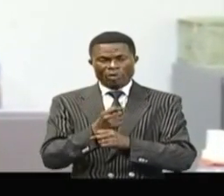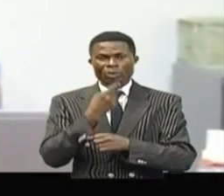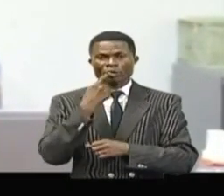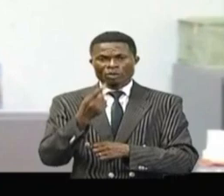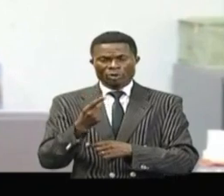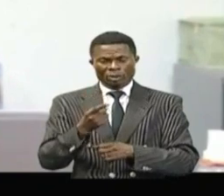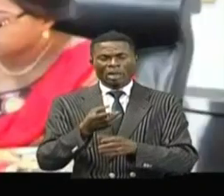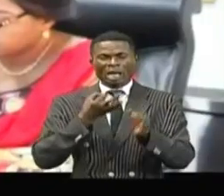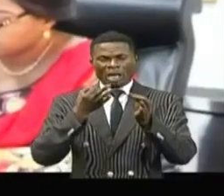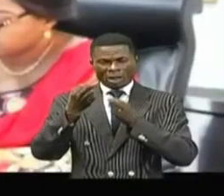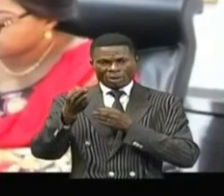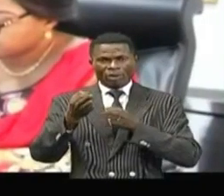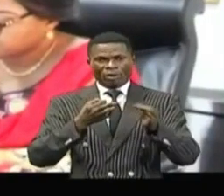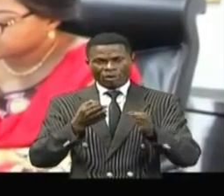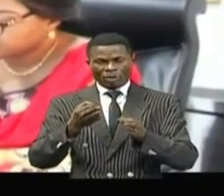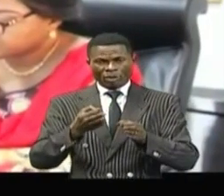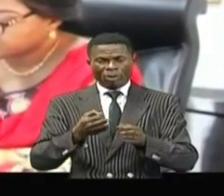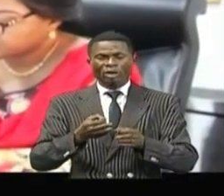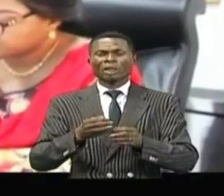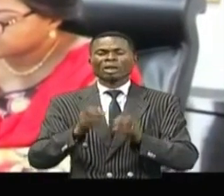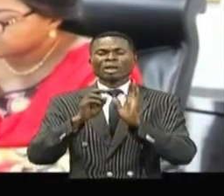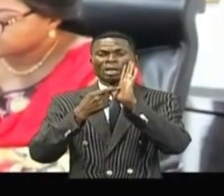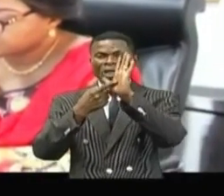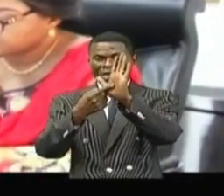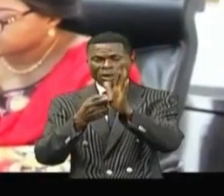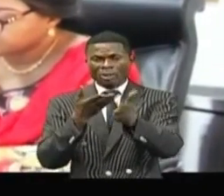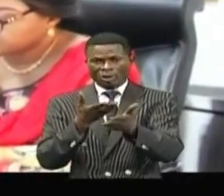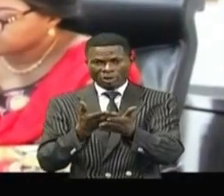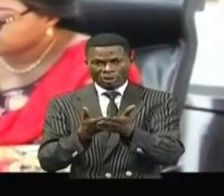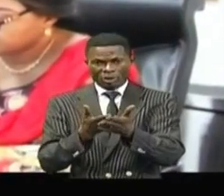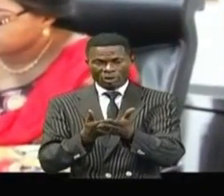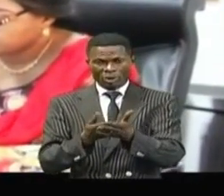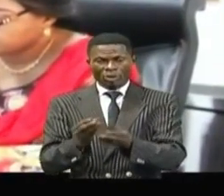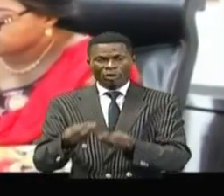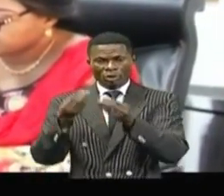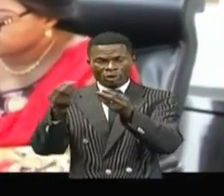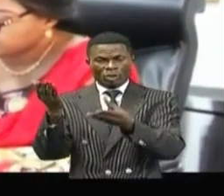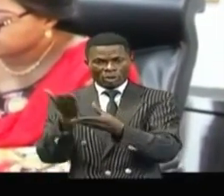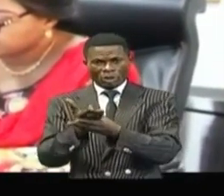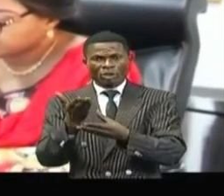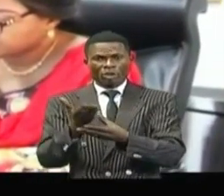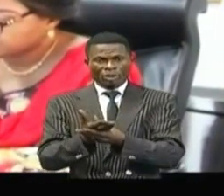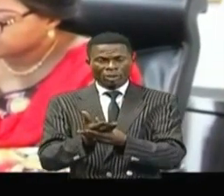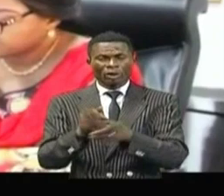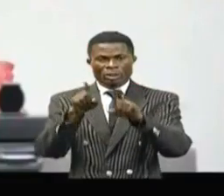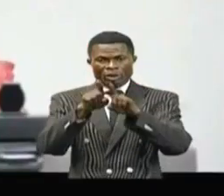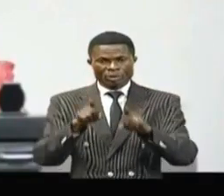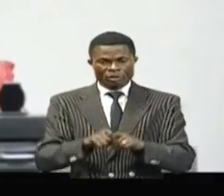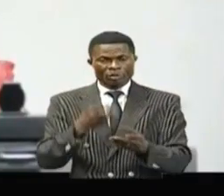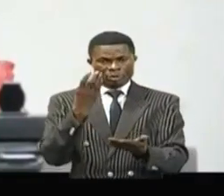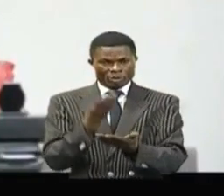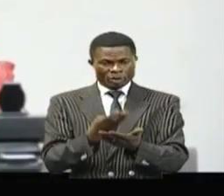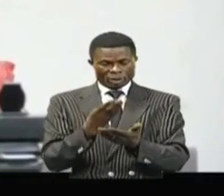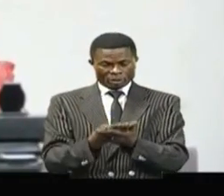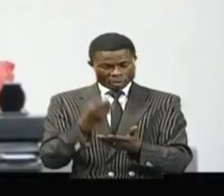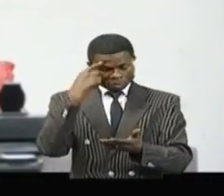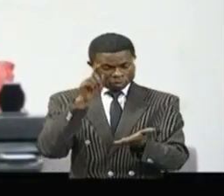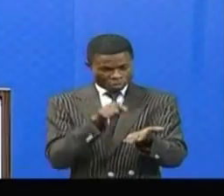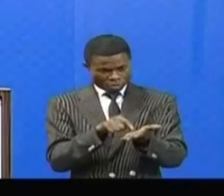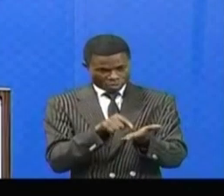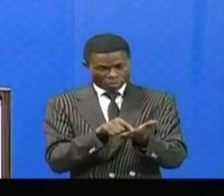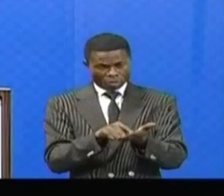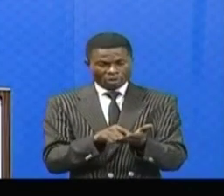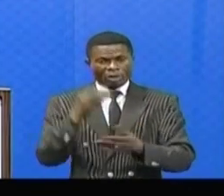en précisant que cette note de présentation sera assortie d'une feuille de route ainsi que le budget y relatif.